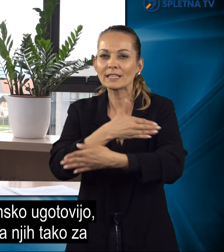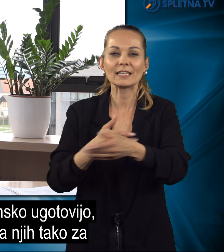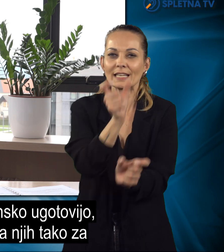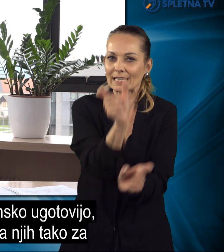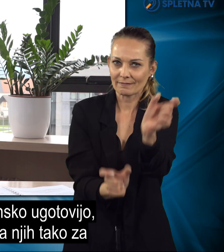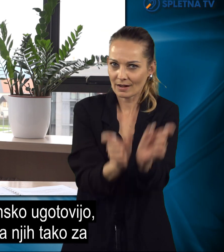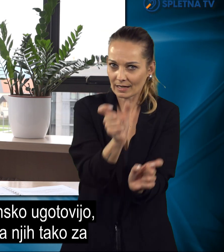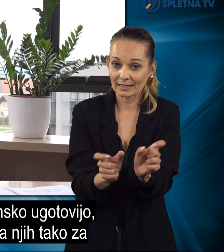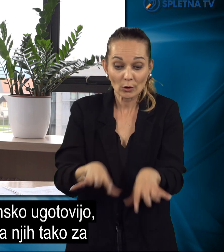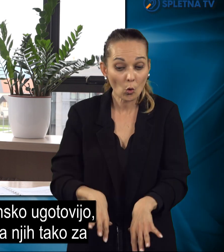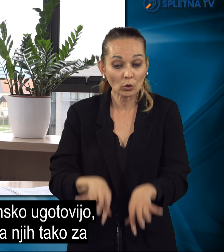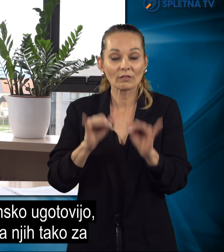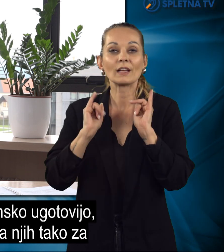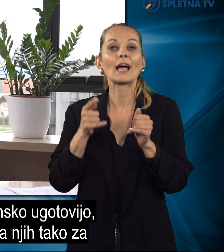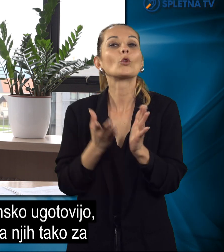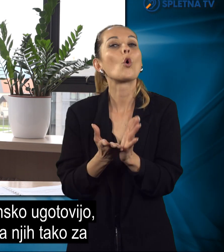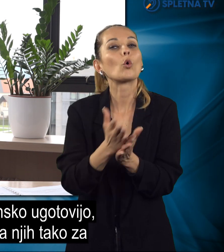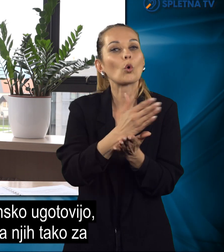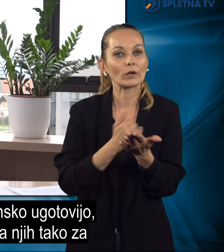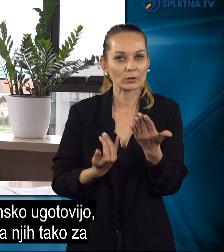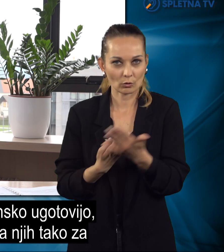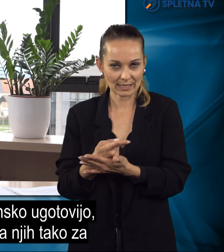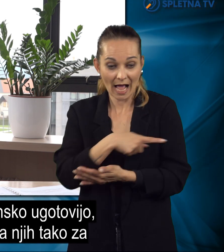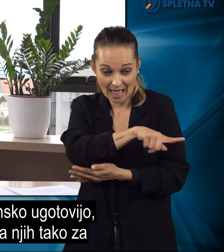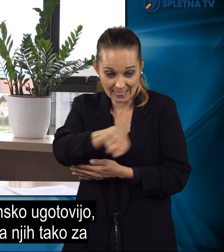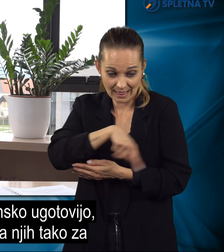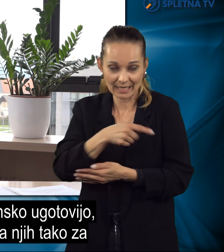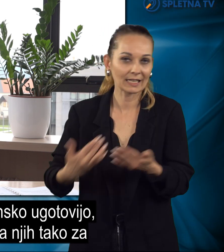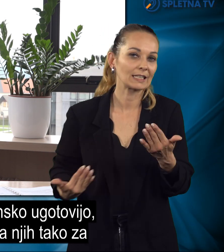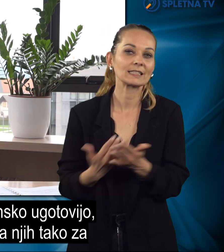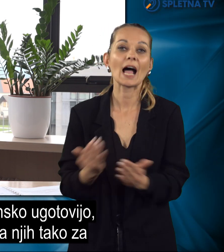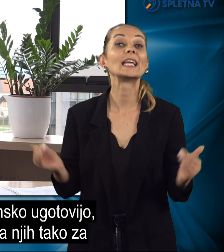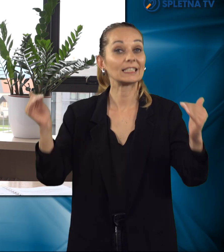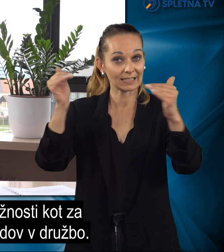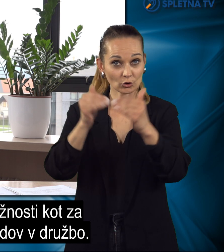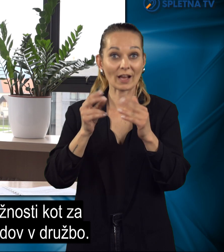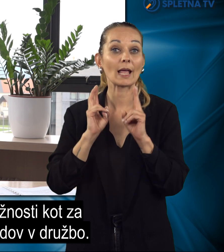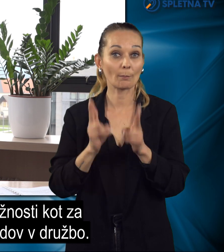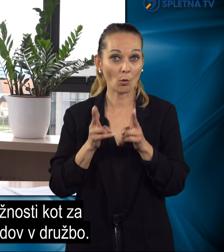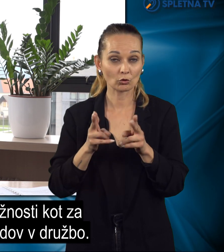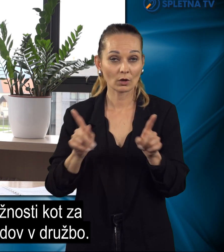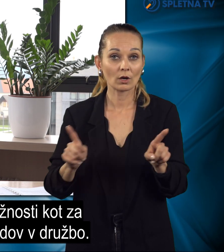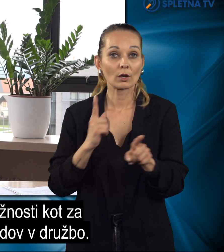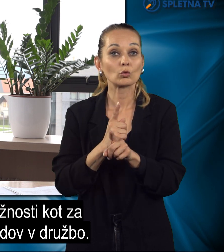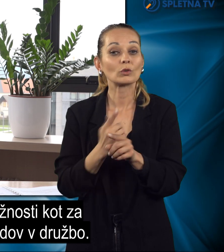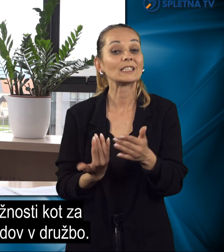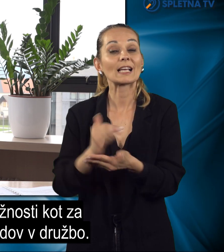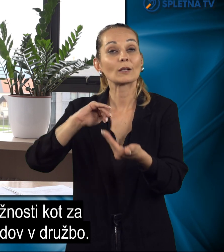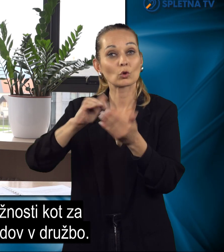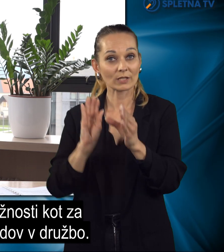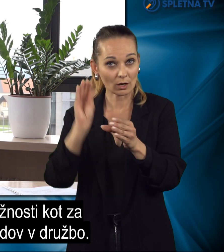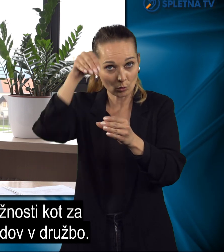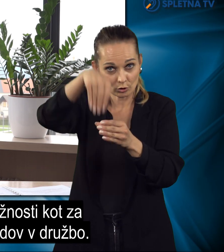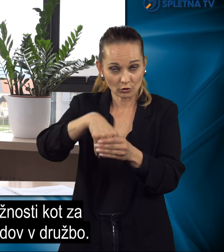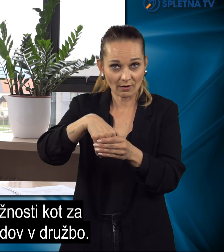vsi invalidi dejansko ugotovijo, da je to koristno za njih, tako za izenačevanje možnosti kot za